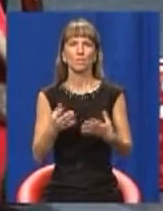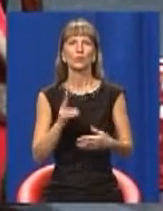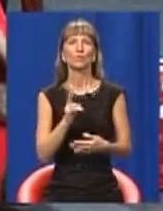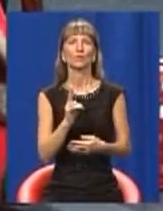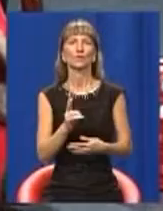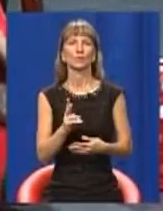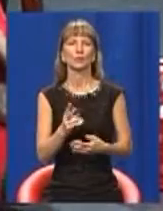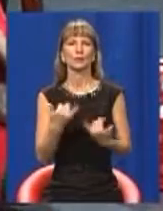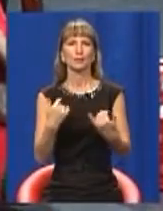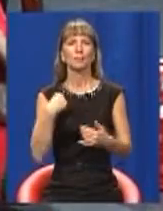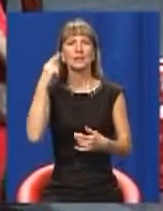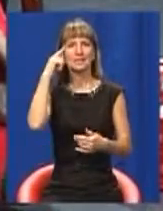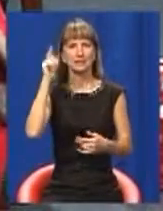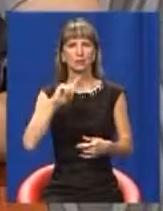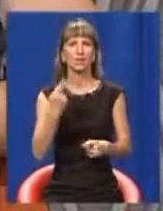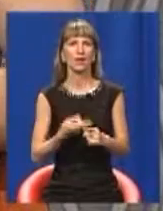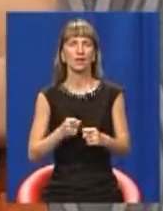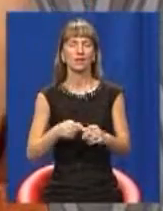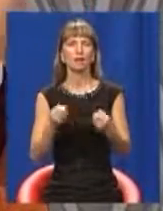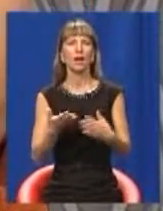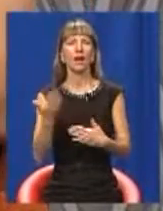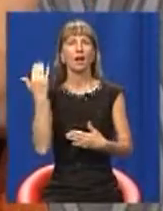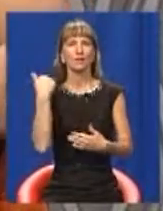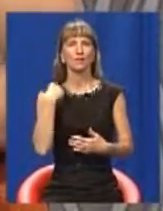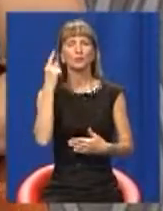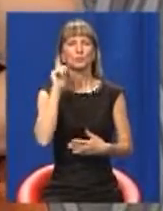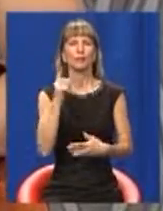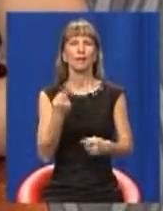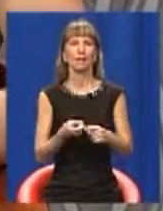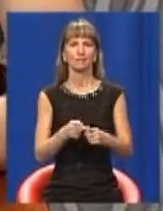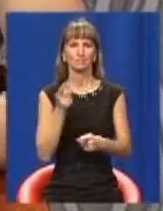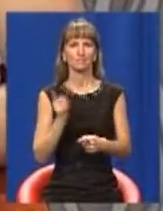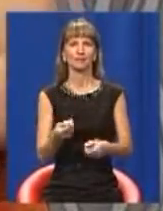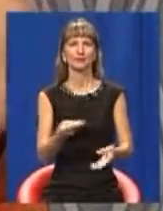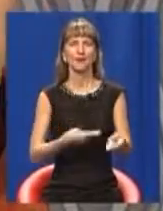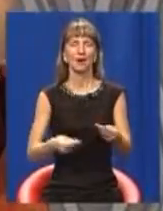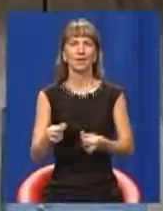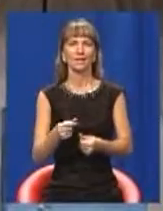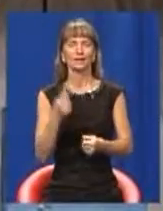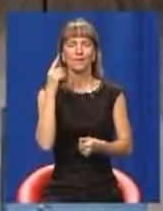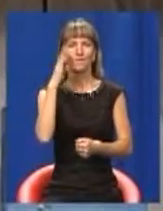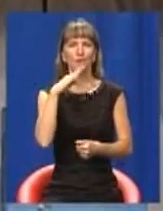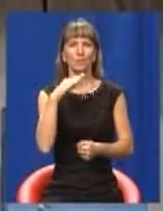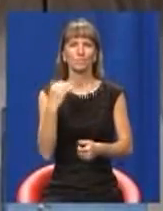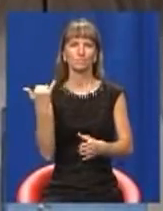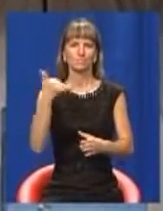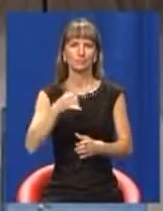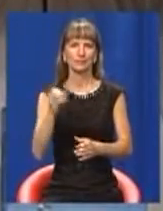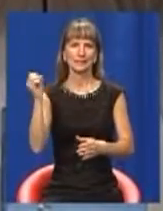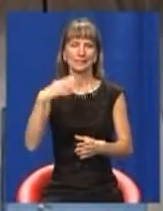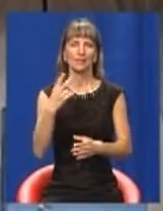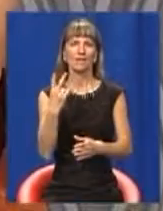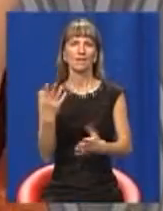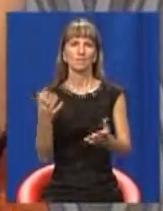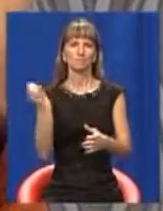б, ну, тепер ми знаємо, що воно все просто, погодься. До того ми б думали, що то магія, насправді, тому що, уяви собі, начебто воду, звичайно, залив, кинув там